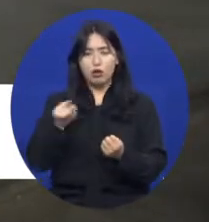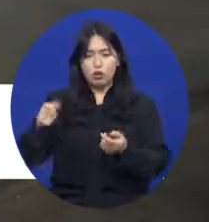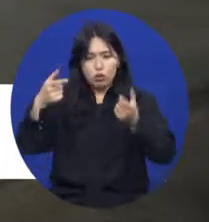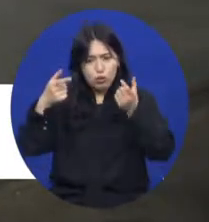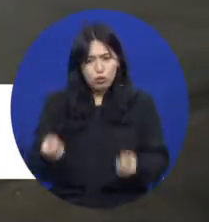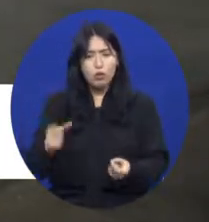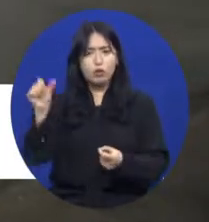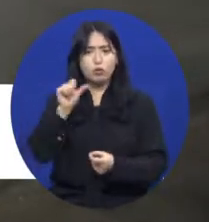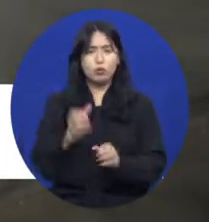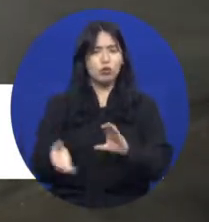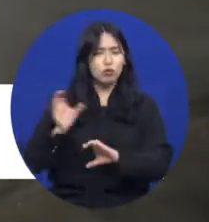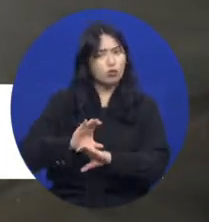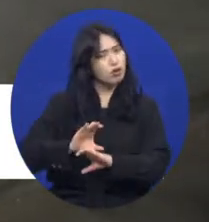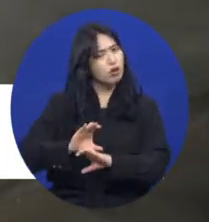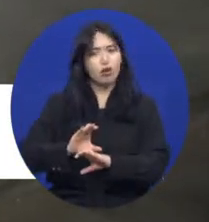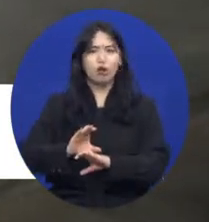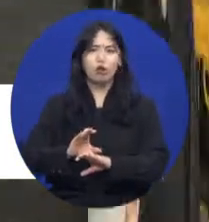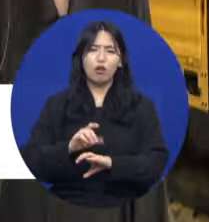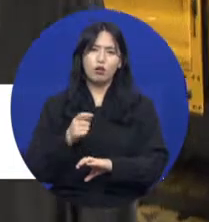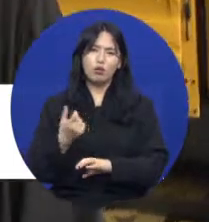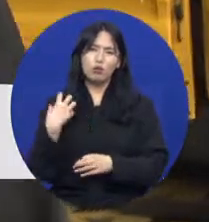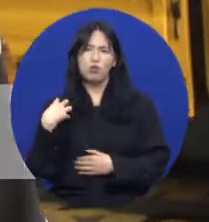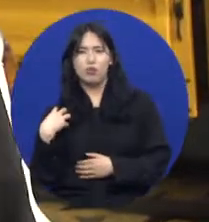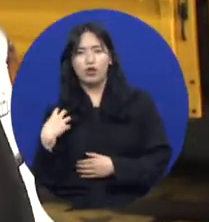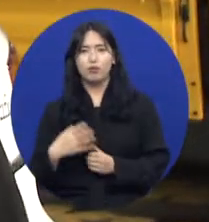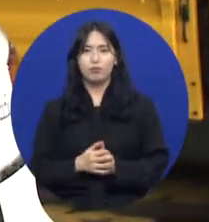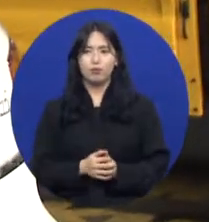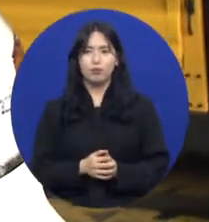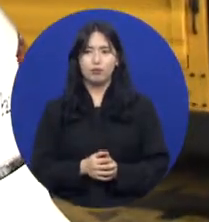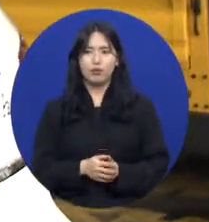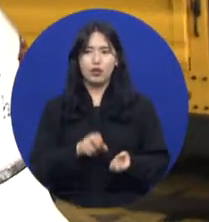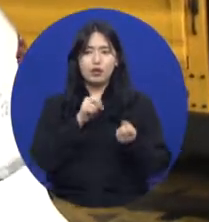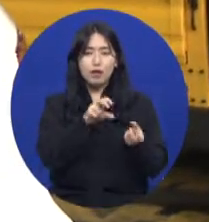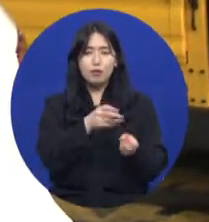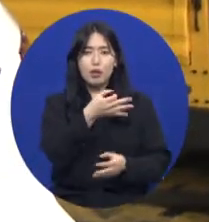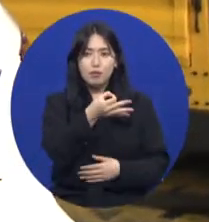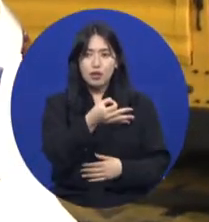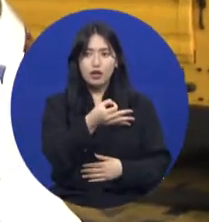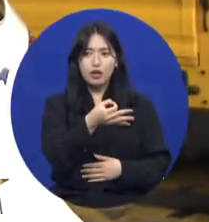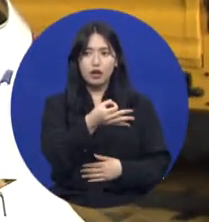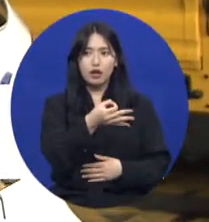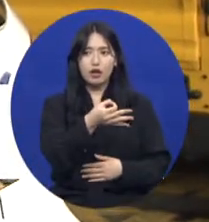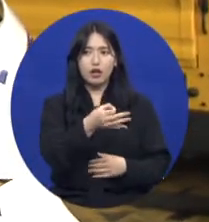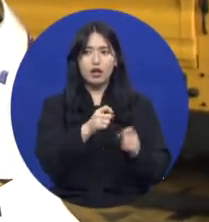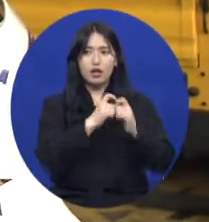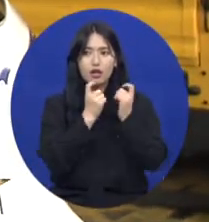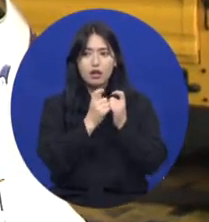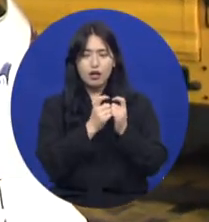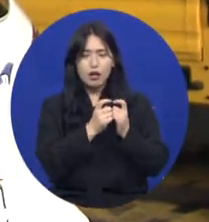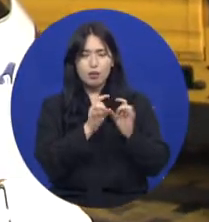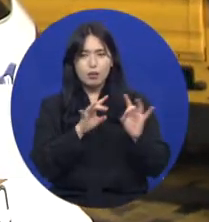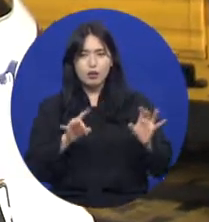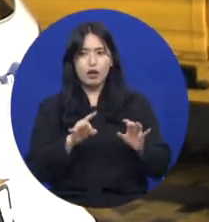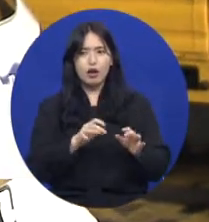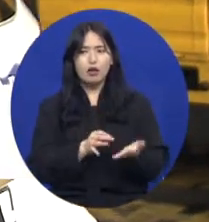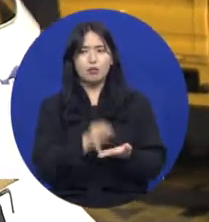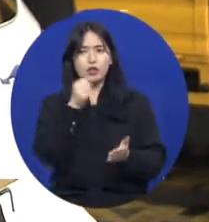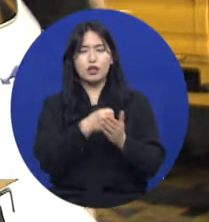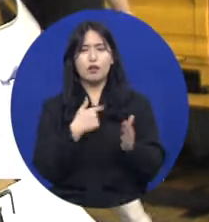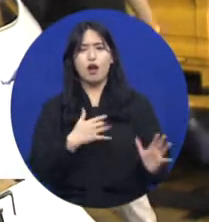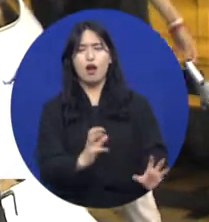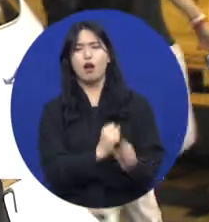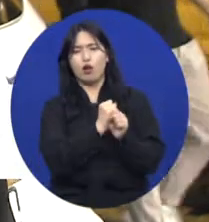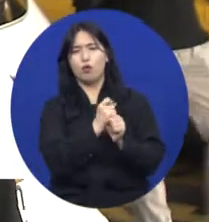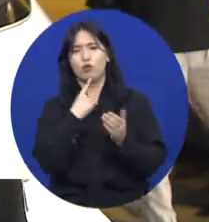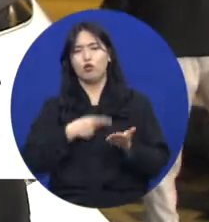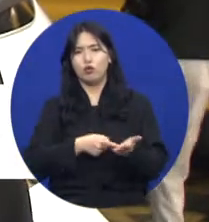5천 원씩 붙는 거 조금 많이 부담돼서 좀. 택배비가 개별로 다 좀 더 비싸니까 한 번에 시킬 때